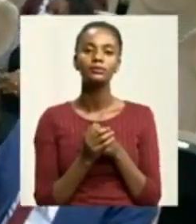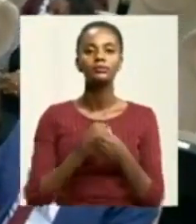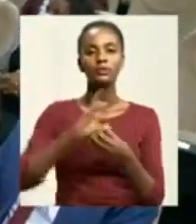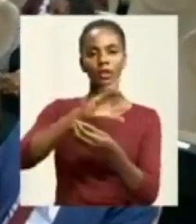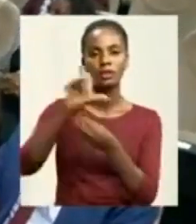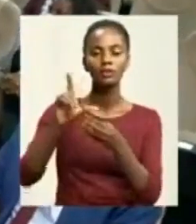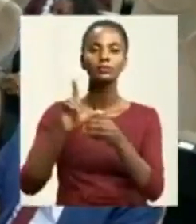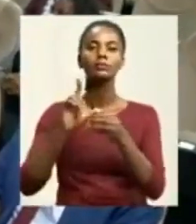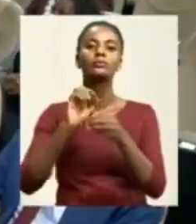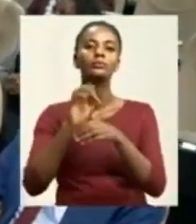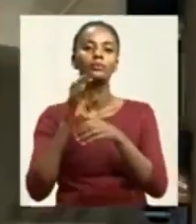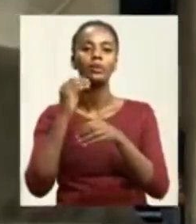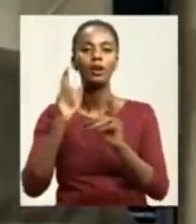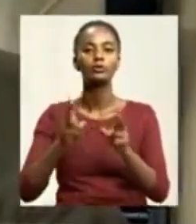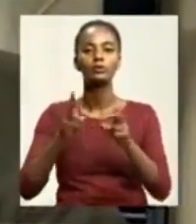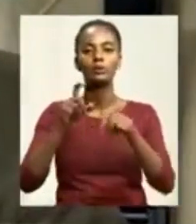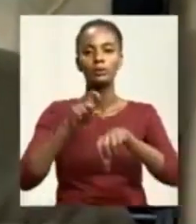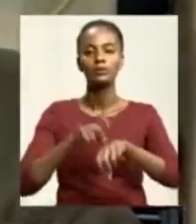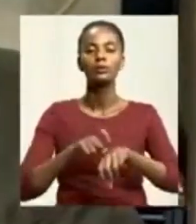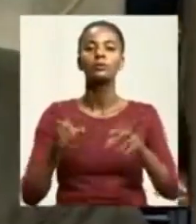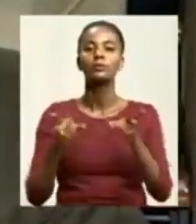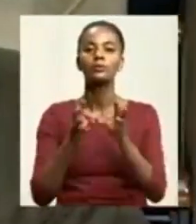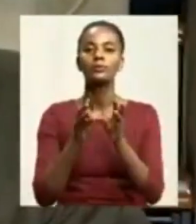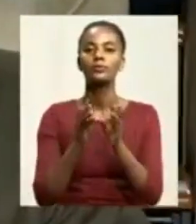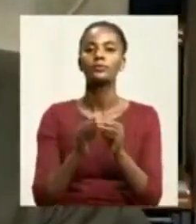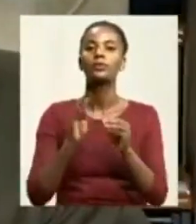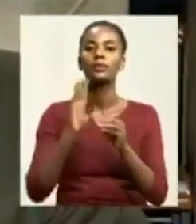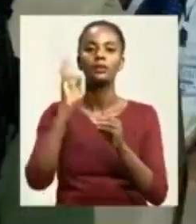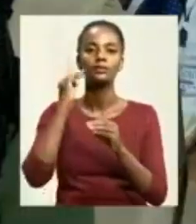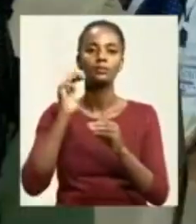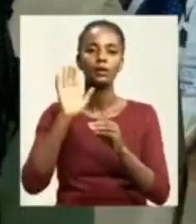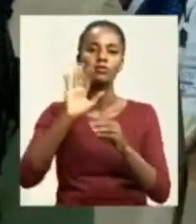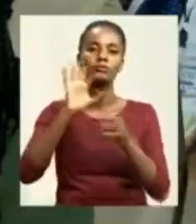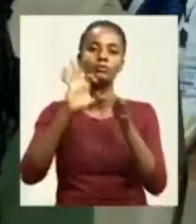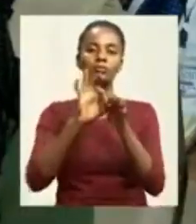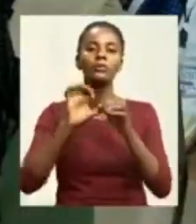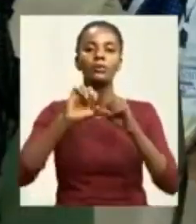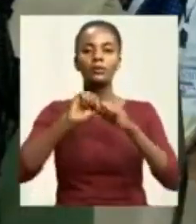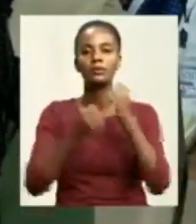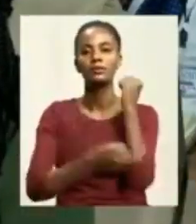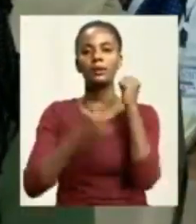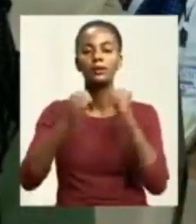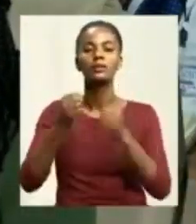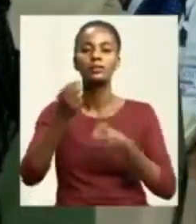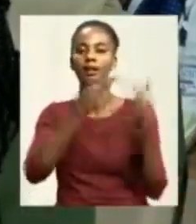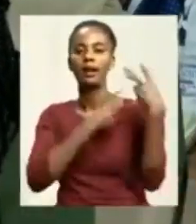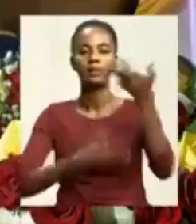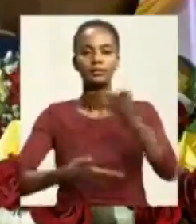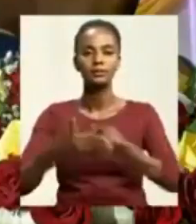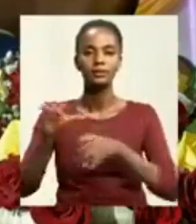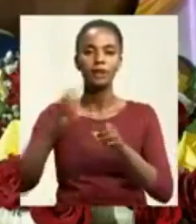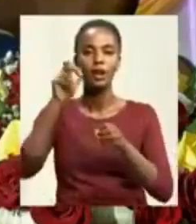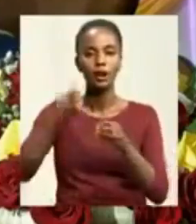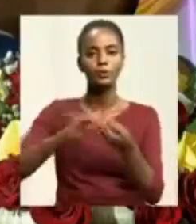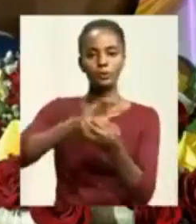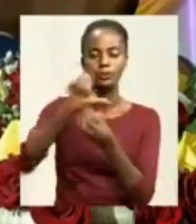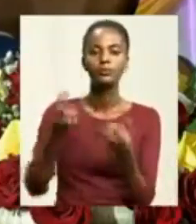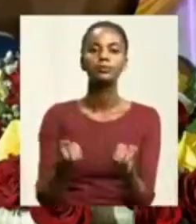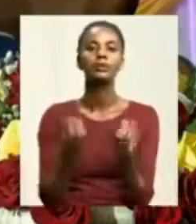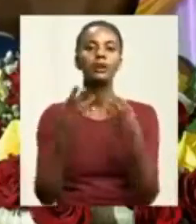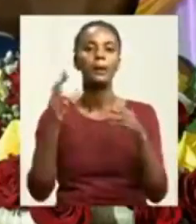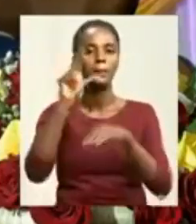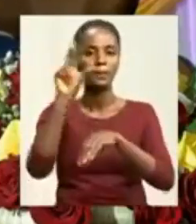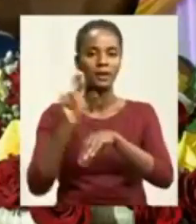የክልሉ ምክር ቤት ባካሄደው አስቸኳይ ጉባኤው የሲዳማ ብሔር የራሱን ክልል መመስረት የሚያስችለውን የስልጣን ርክብክብ አድርጓል። በደቡብ ክልል በርካታ